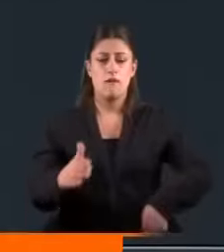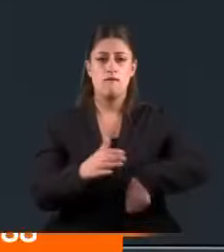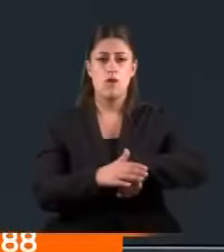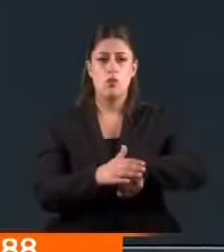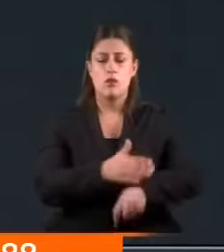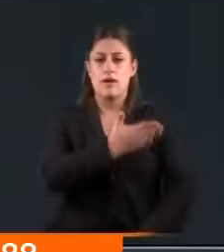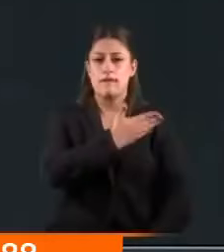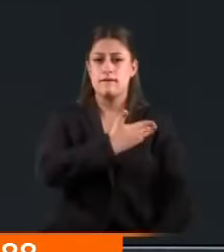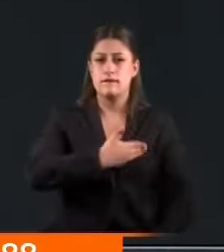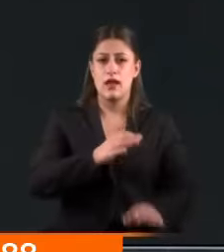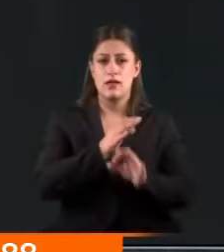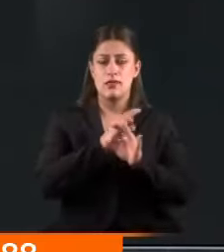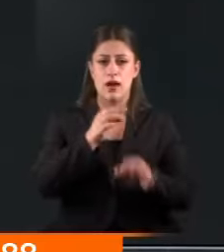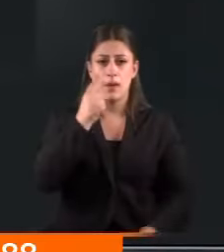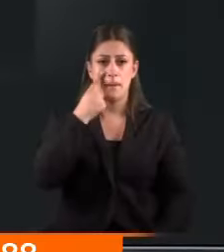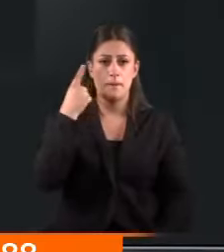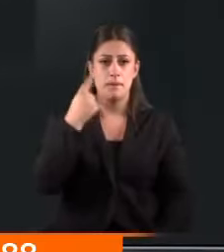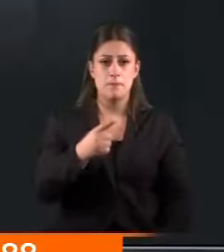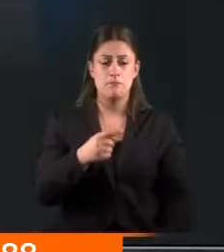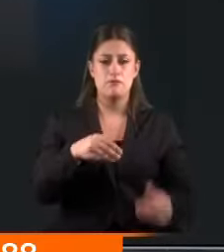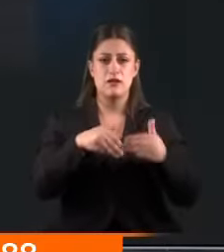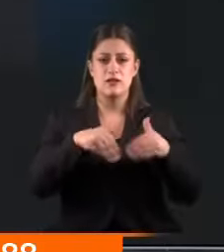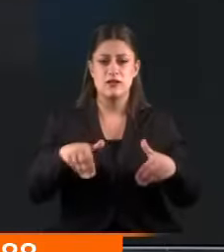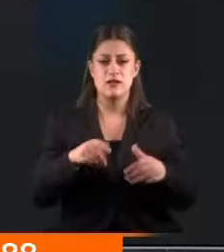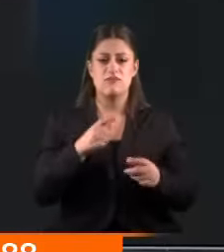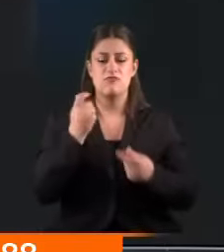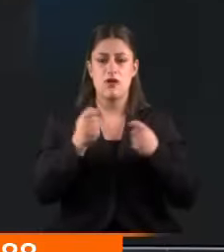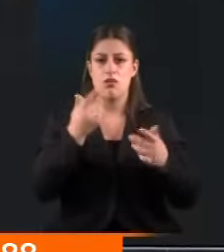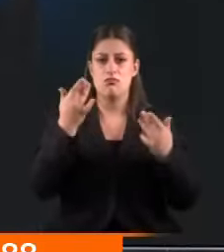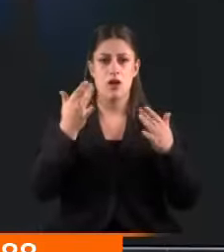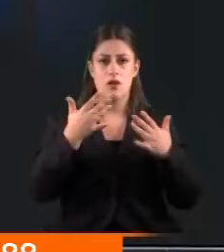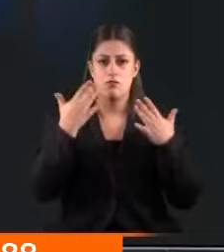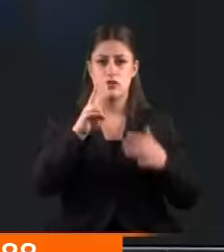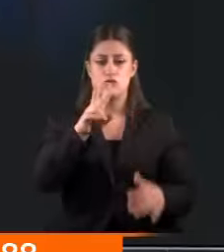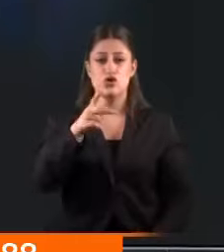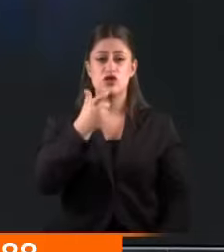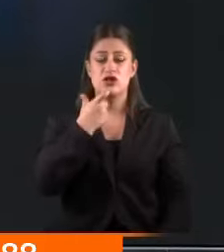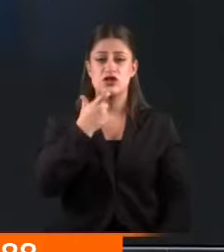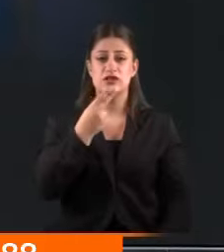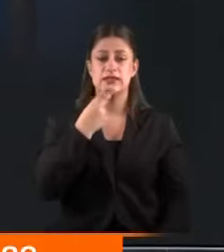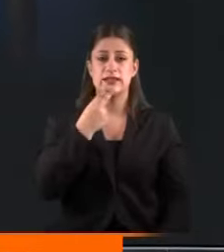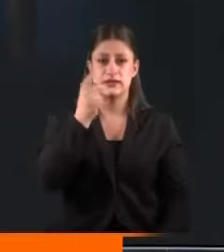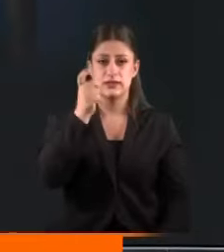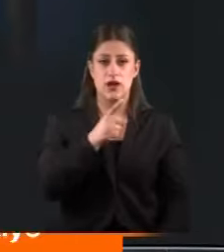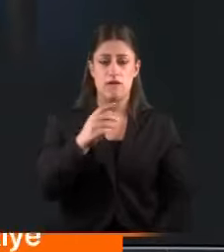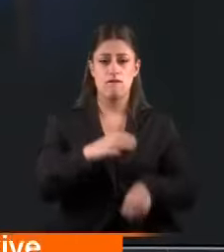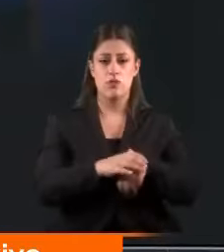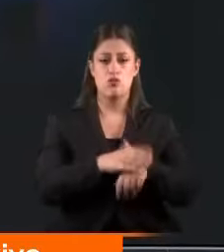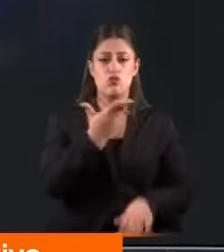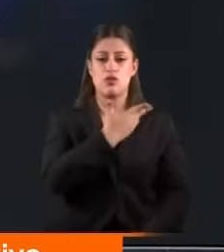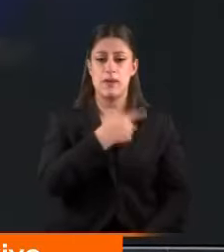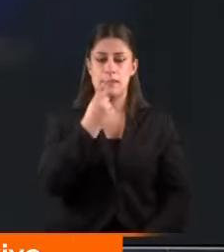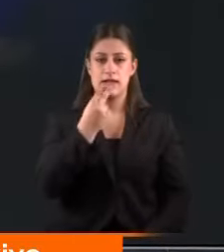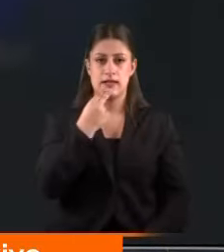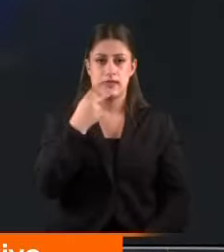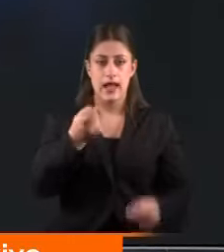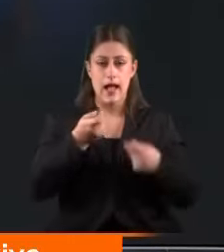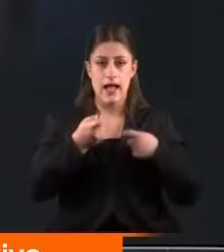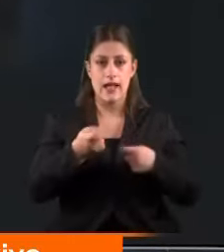Futbol tutkusu tam anlamıyla sınır ve meslek tanımıyor. 23 yaşındaki Nevide Çiçek de futbolu çok seven bir kadın. Eğitim